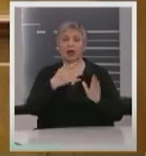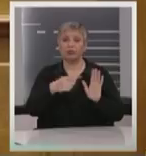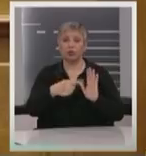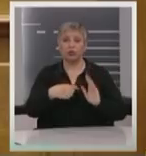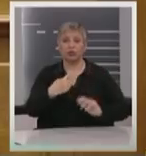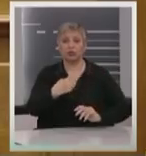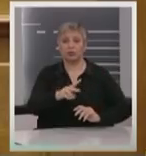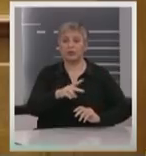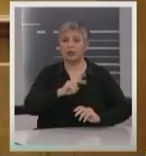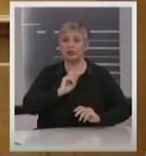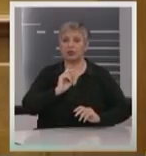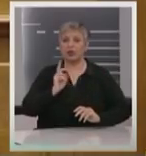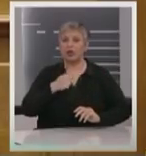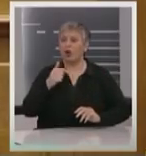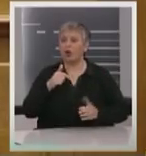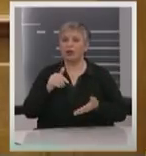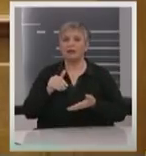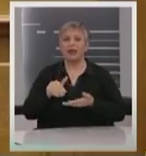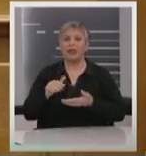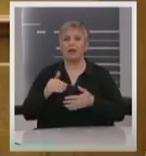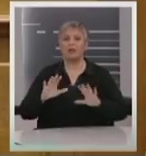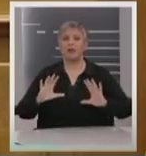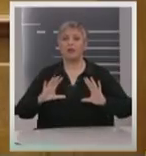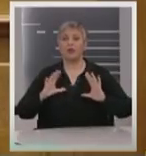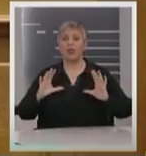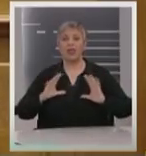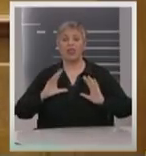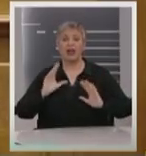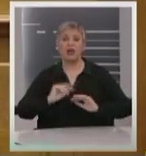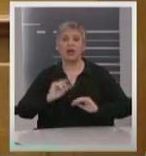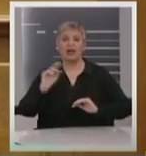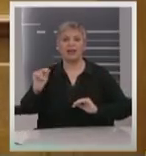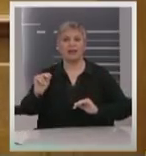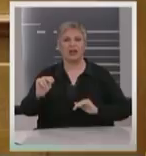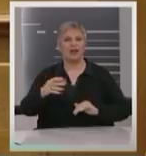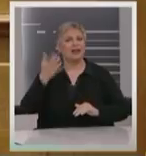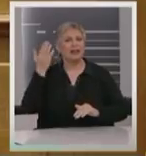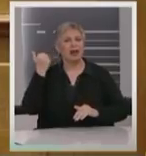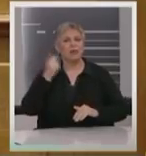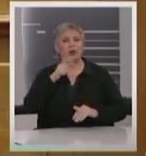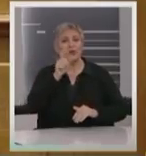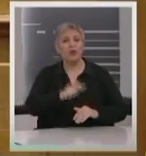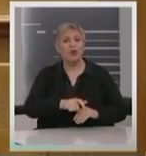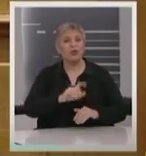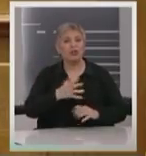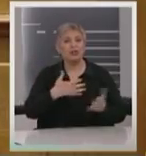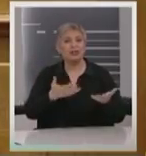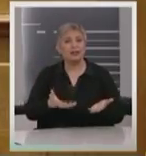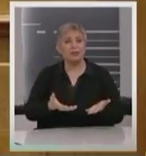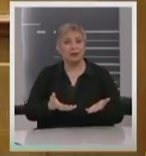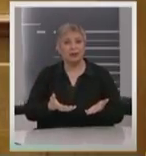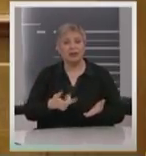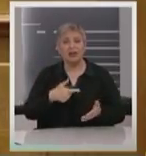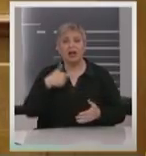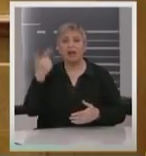προς αποφυγή για τους δικούς τους λαϊκιστές. Πώς το είχατε πει, κύριε Τσίπρα, κάποτε? Χρήσιμοι